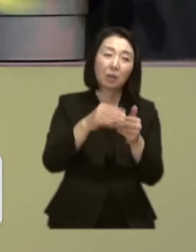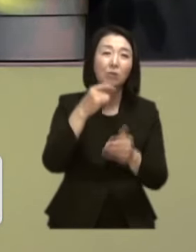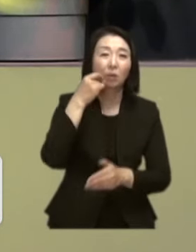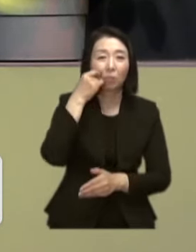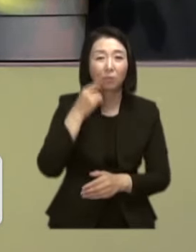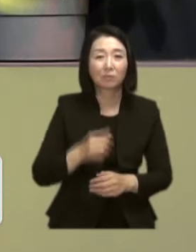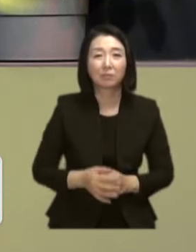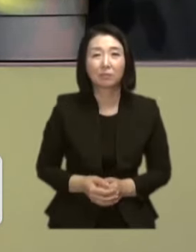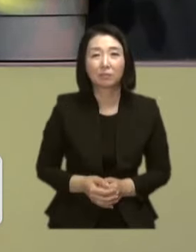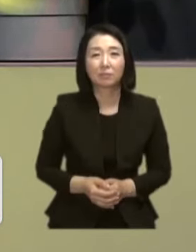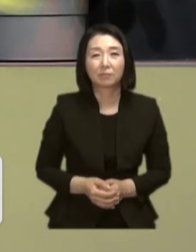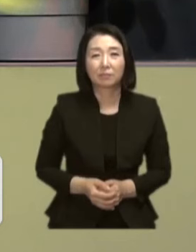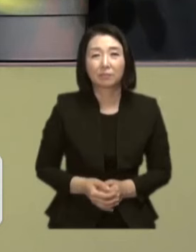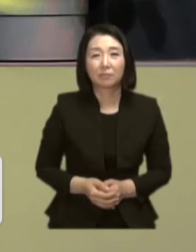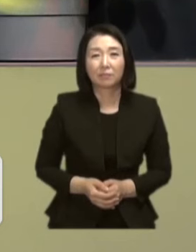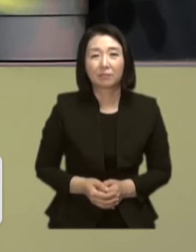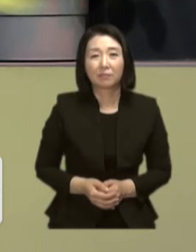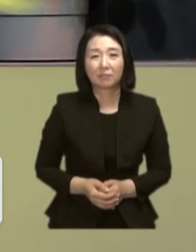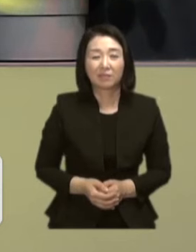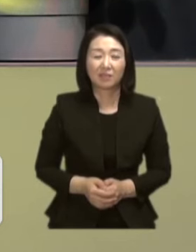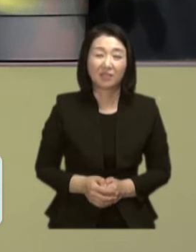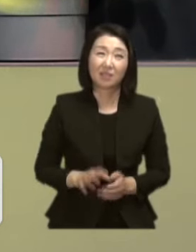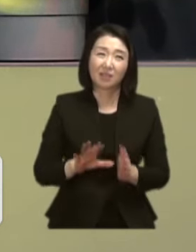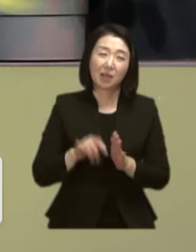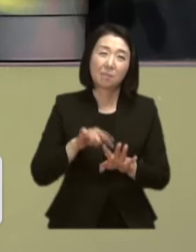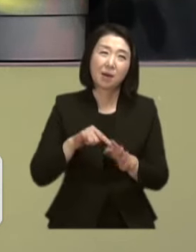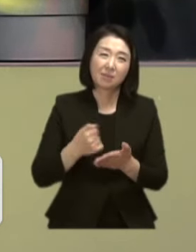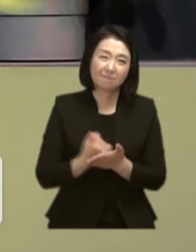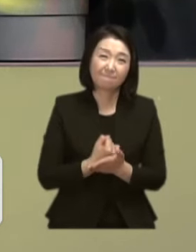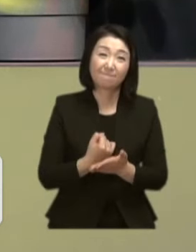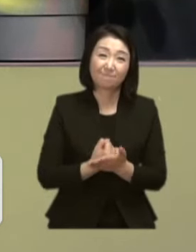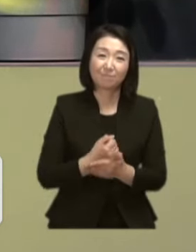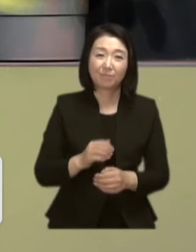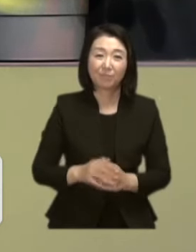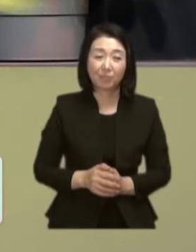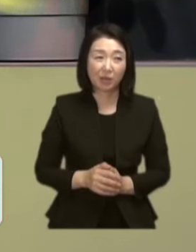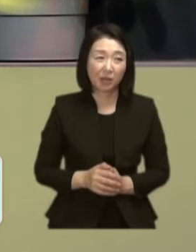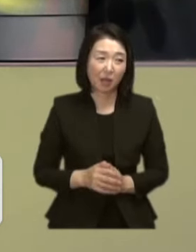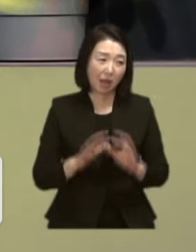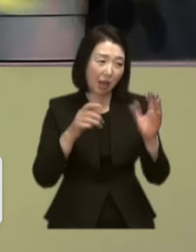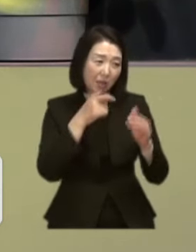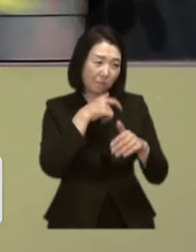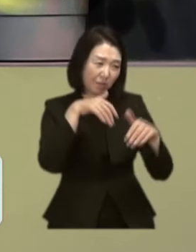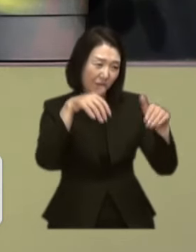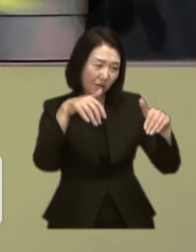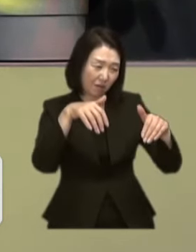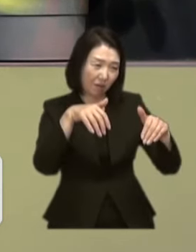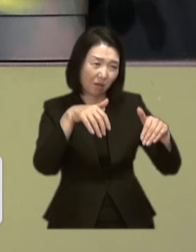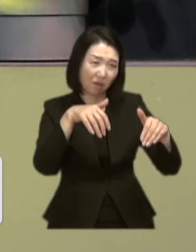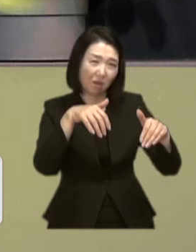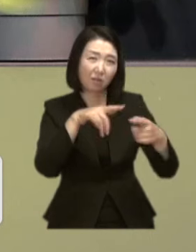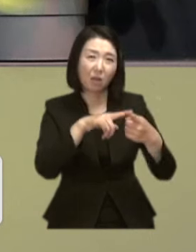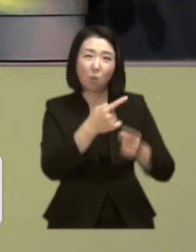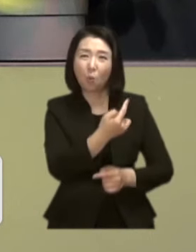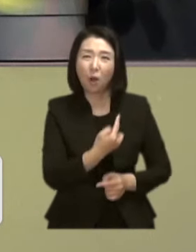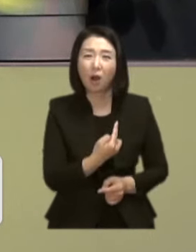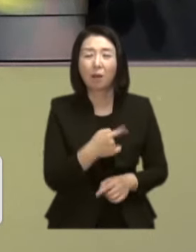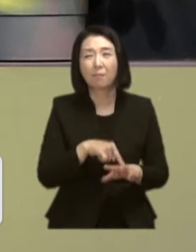툭툭이를 움직여야 되고 이럴 때 참 가슴이 좀 아프고요. 애들이 비 맞고 올 때 보면 참 마음이 아파요. 그래서 차가